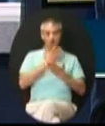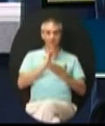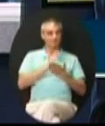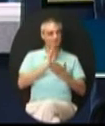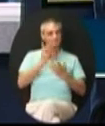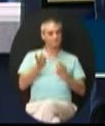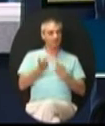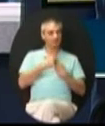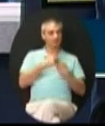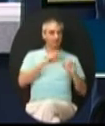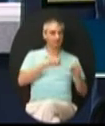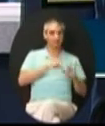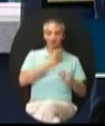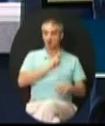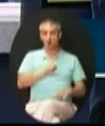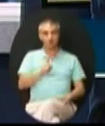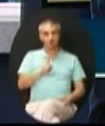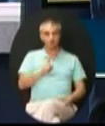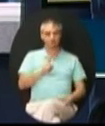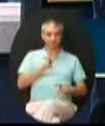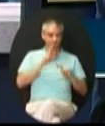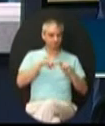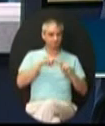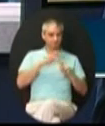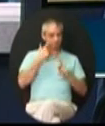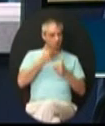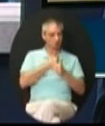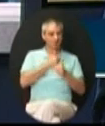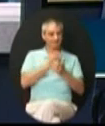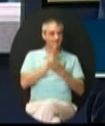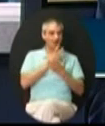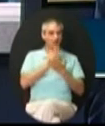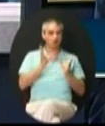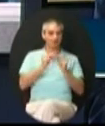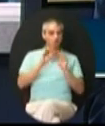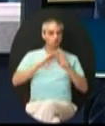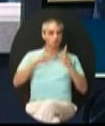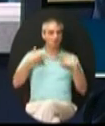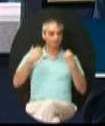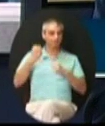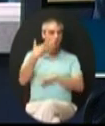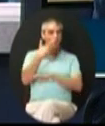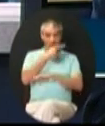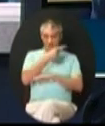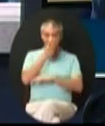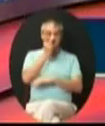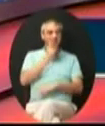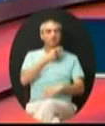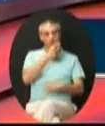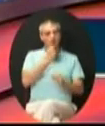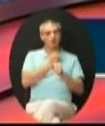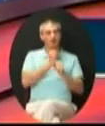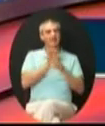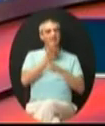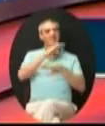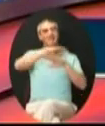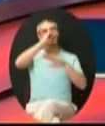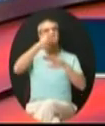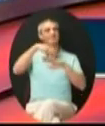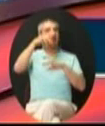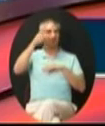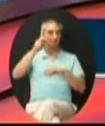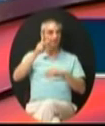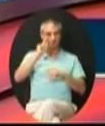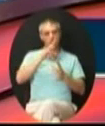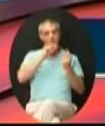מה ייכנס לנשיא ומה לא ייכנס, ואחר כך גם עוקב אחרי החלטות יחד עם היועץ לביטחון לאומי. ושצריך, הוא הולך לגבעת הקפיטול בכבודו